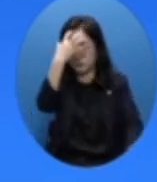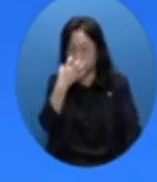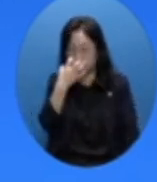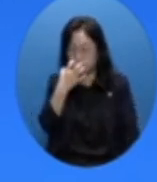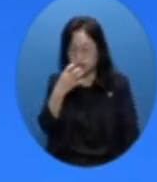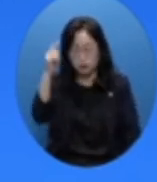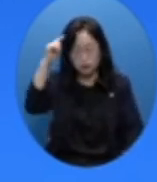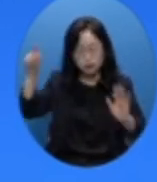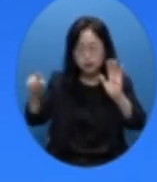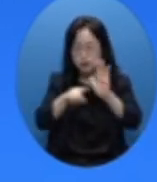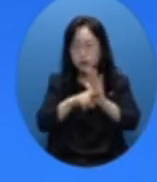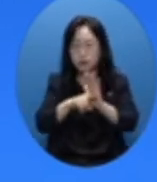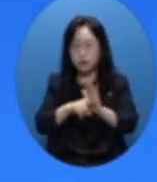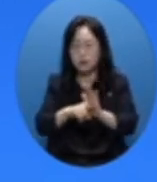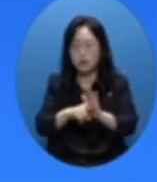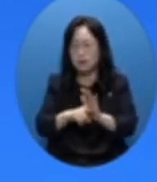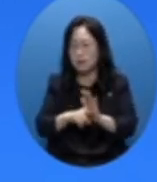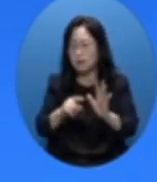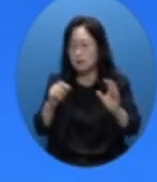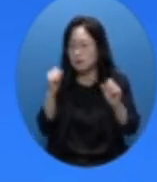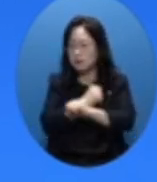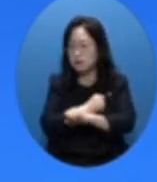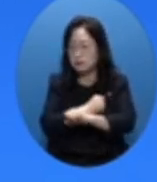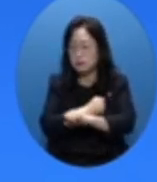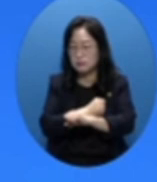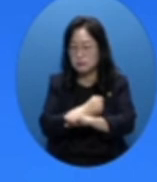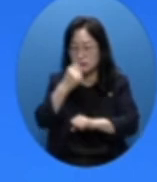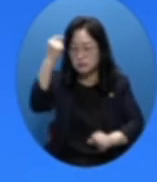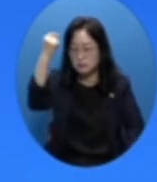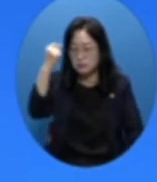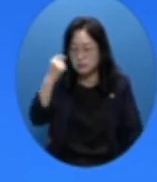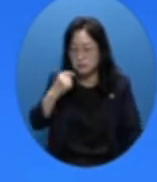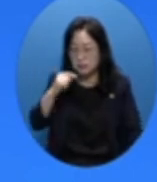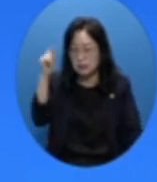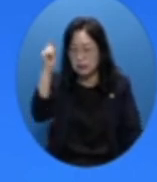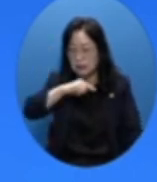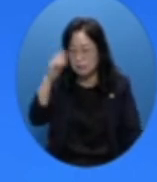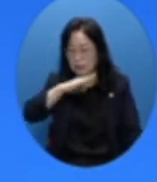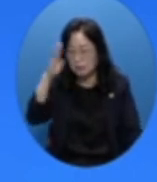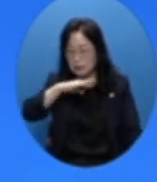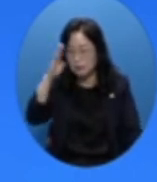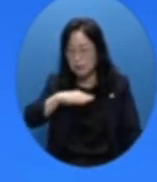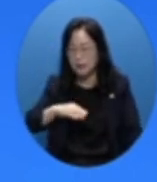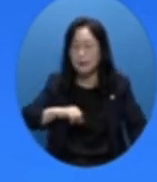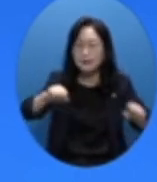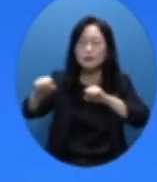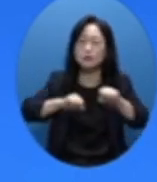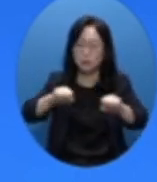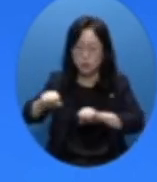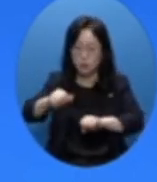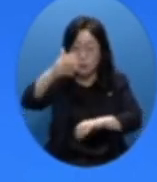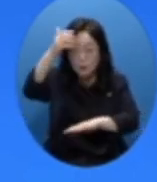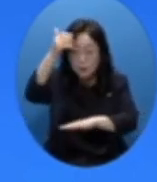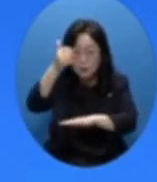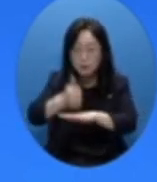부정적이 되고 파괴 되게 되고 악한 생각에 사로잡히게 되고 악한 일을 하게 되고 결국